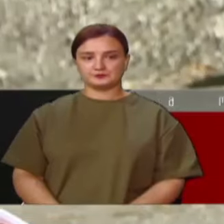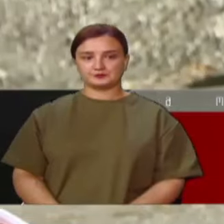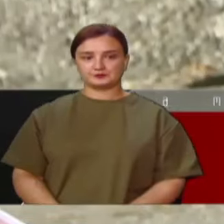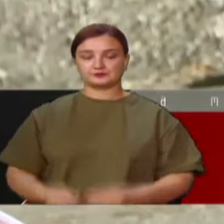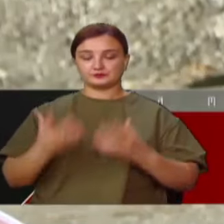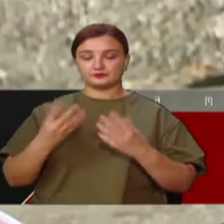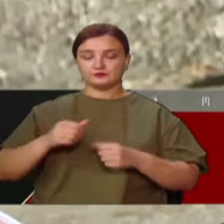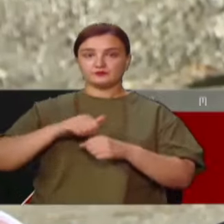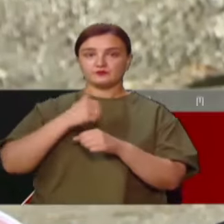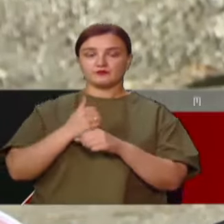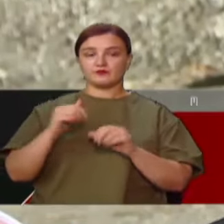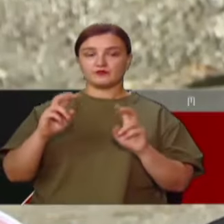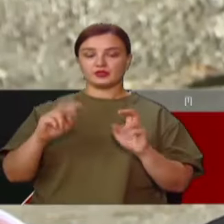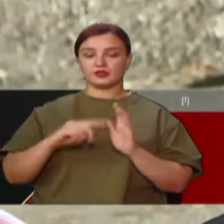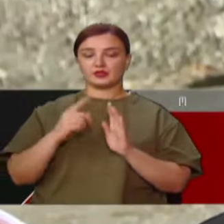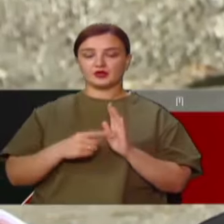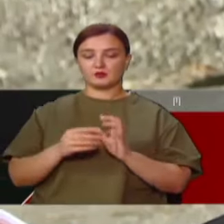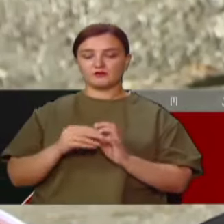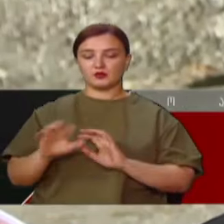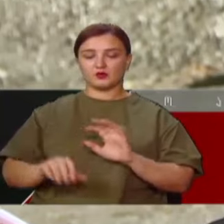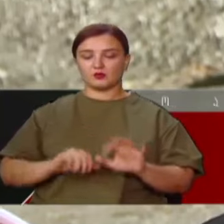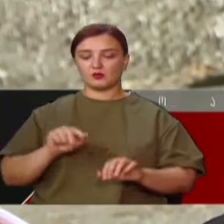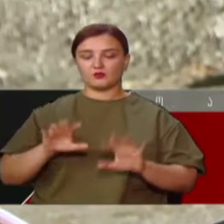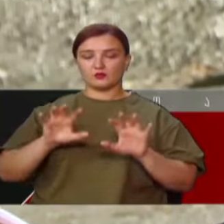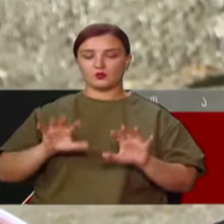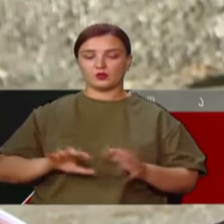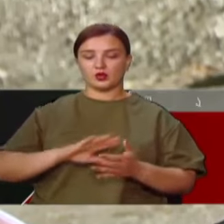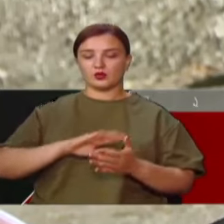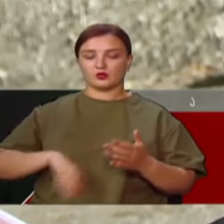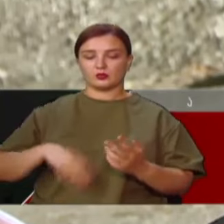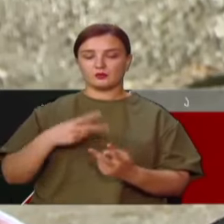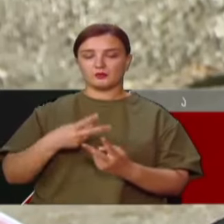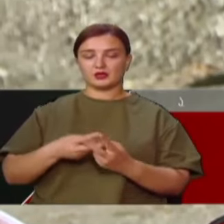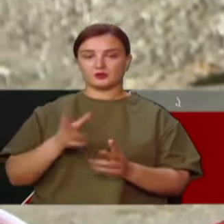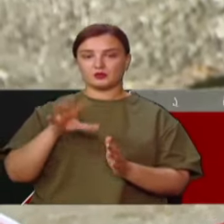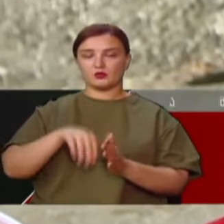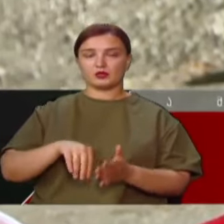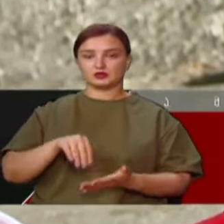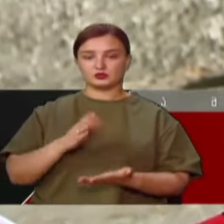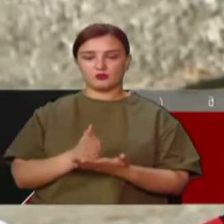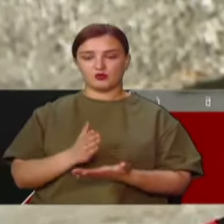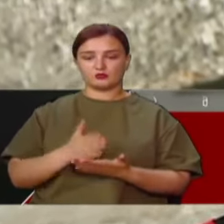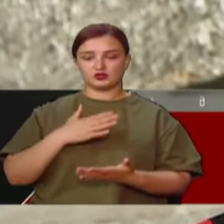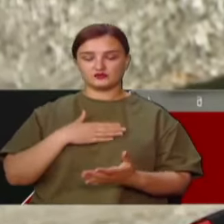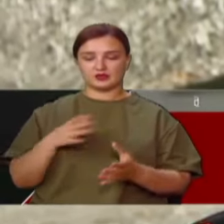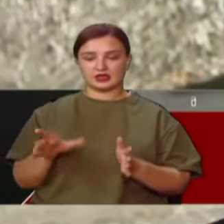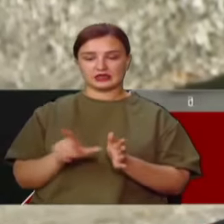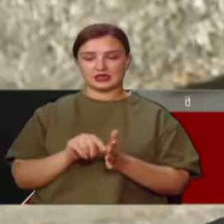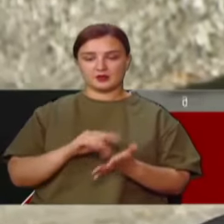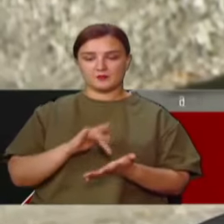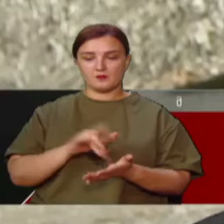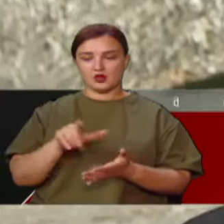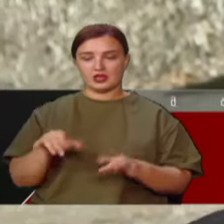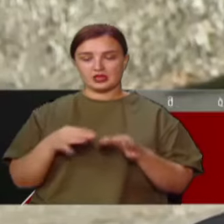გახლავთ ოკუპირებულ ტერიტორიაზე უკანონო პატიმრობაში მყოფი ჩვენი თანამოქალაქეების